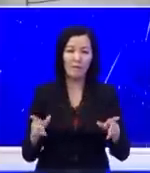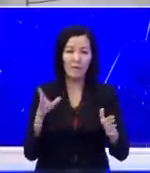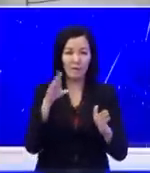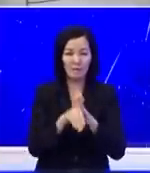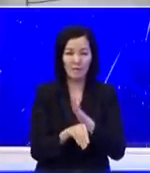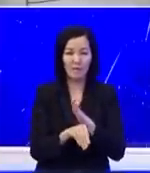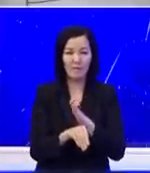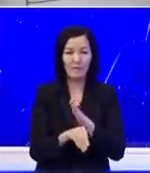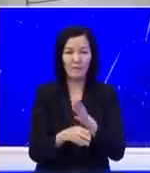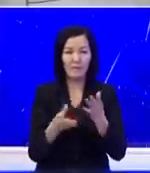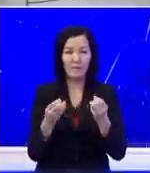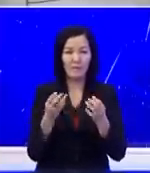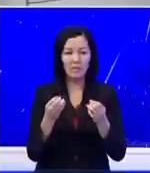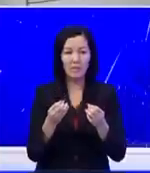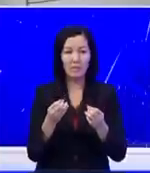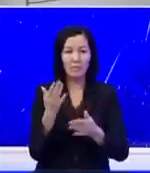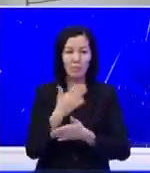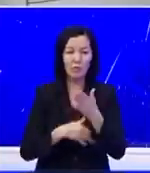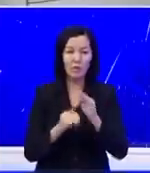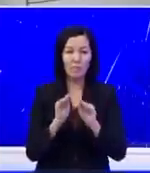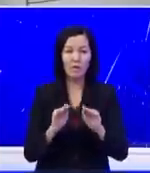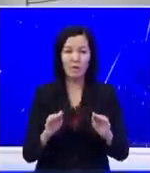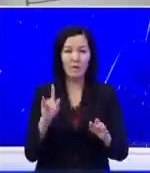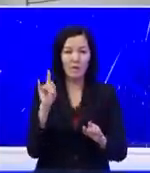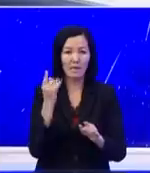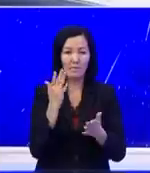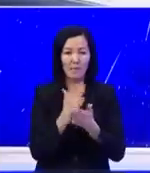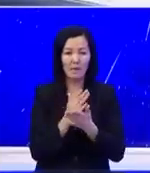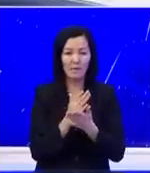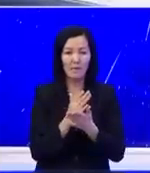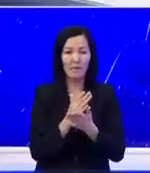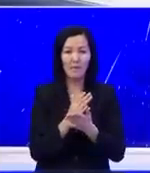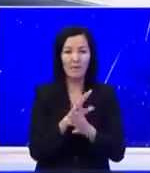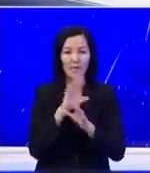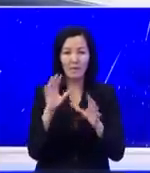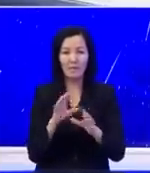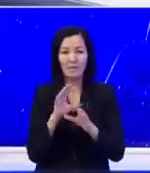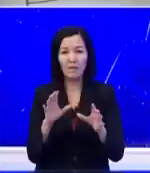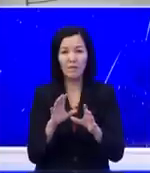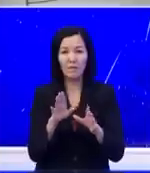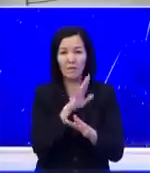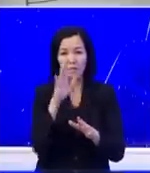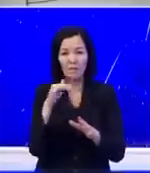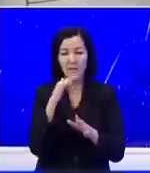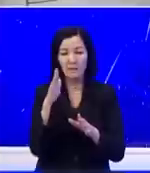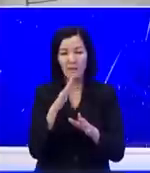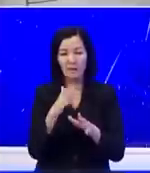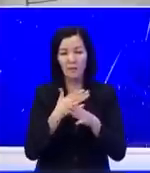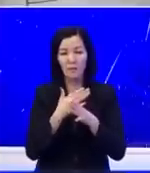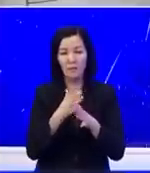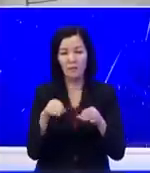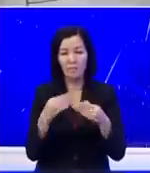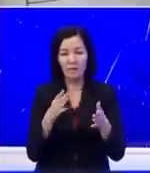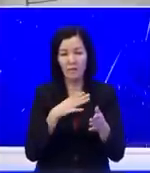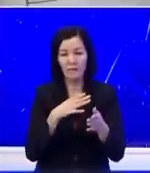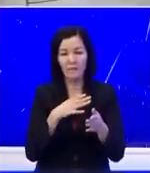кірді, және де мүгедек балалар. Және мүгедек балаларды тәрбиелеп отырған ата-аналарға, сонымен